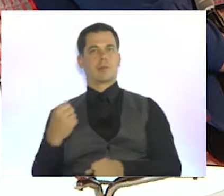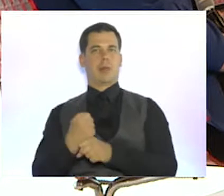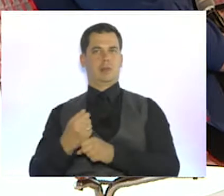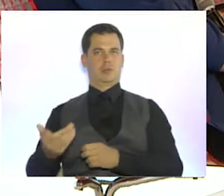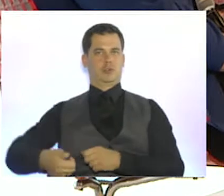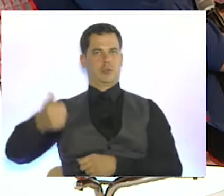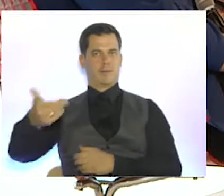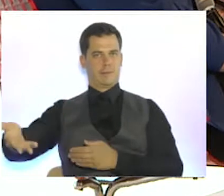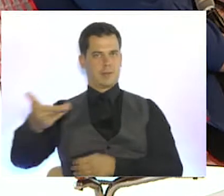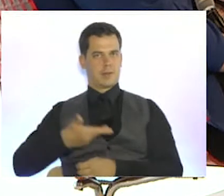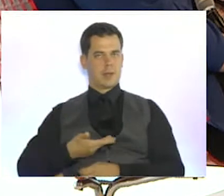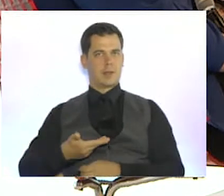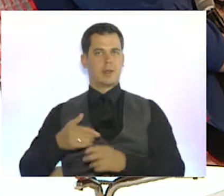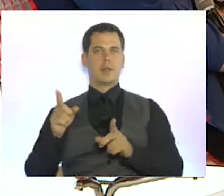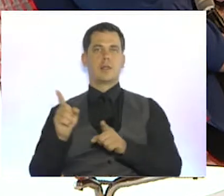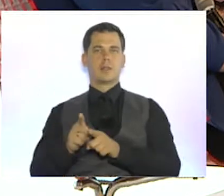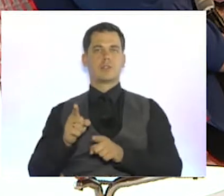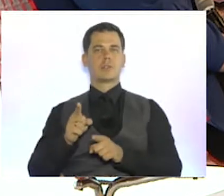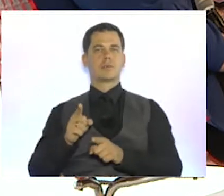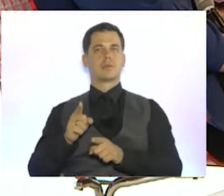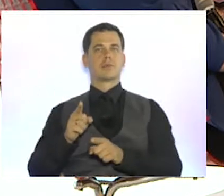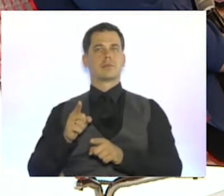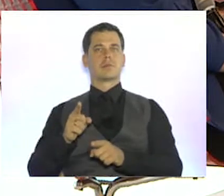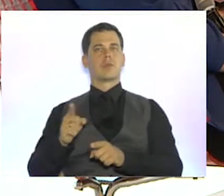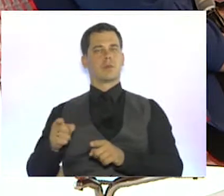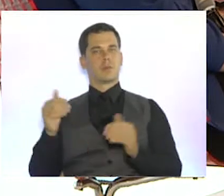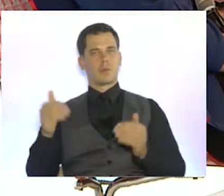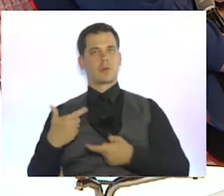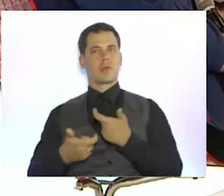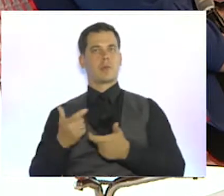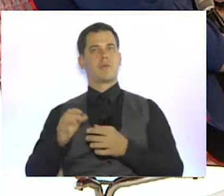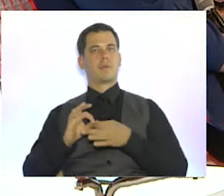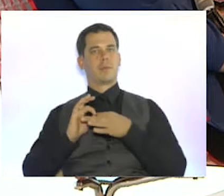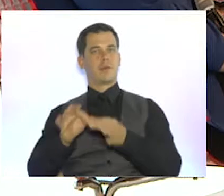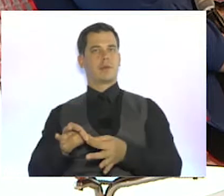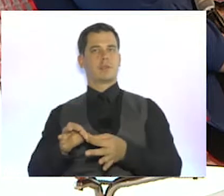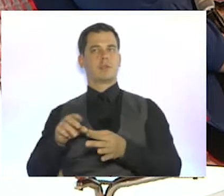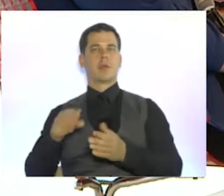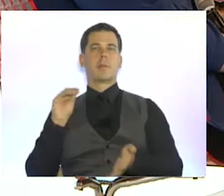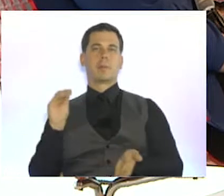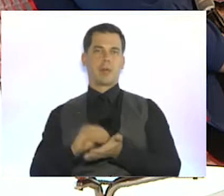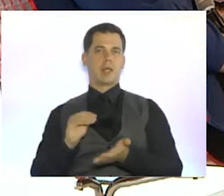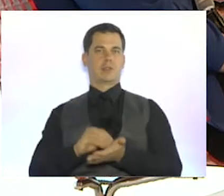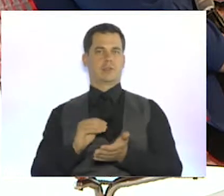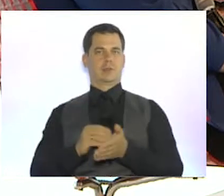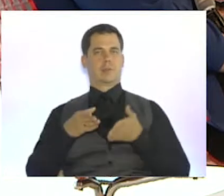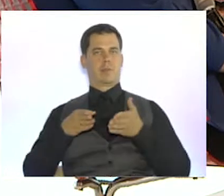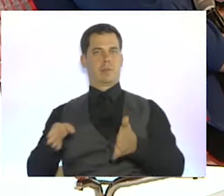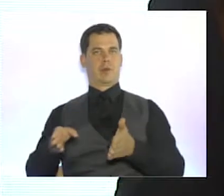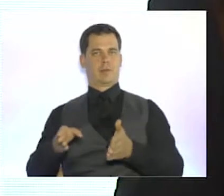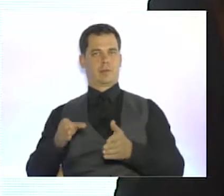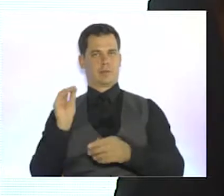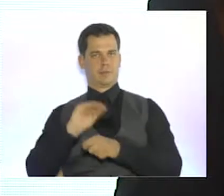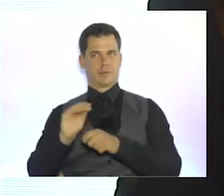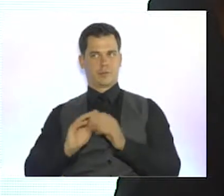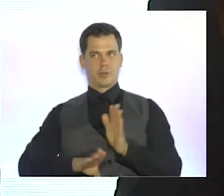pracodawców poprzez możliwość wdrażania tak zwanego praktycznego profilu kształcenia. Oczywiście